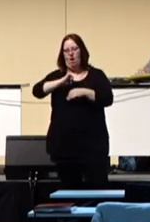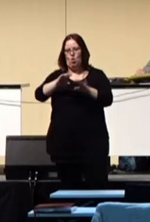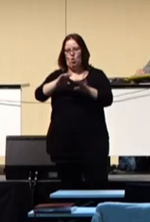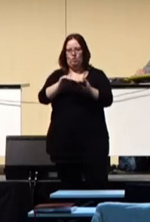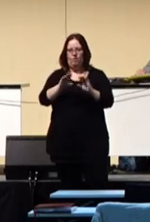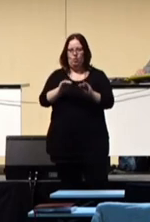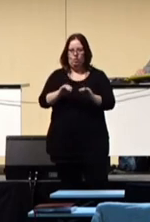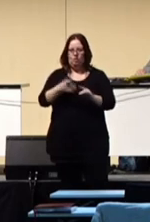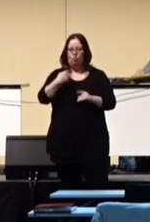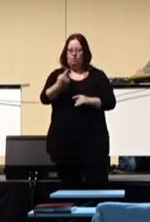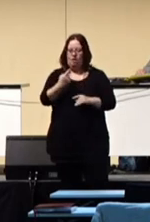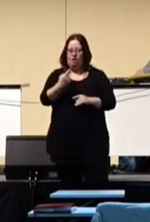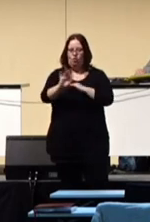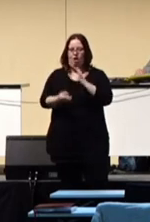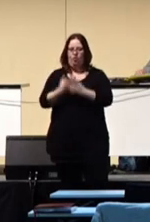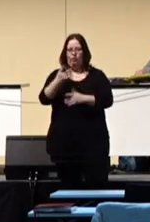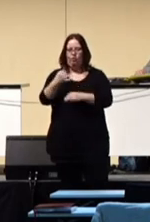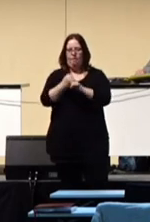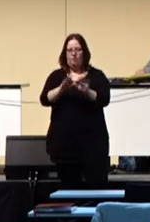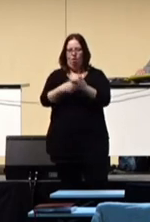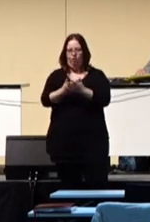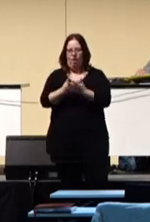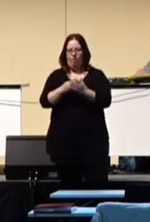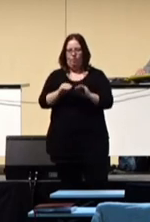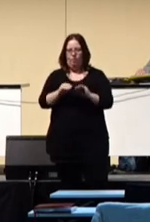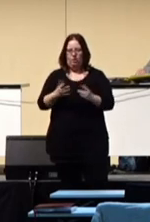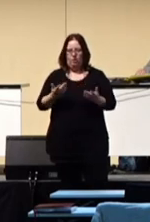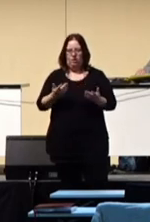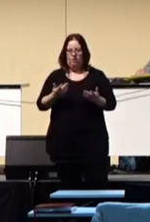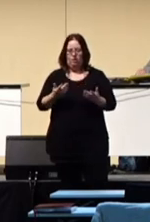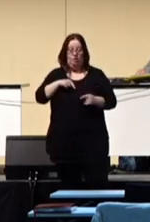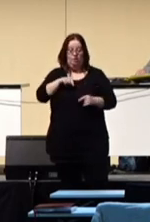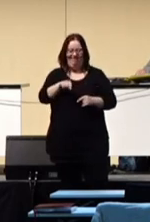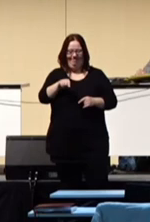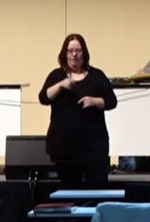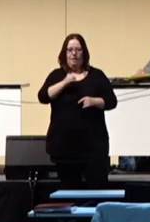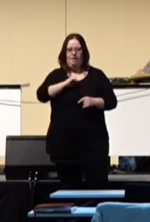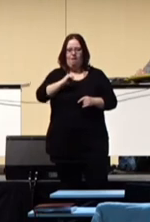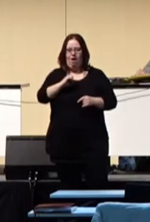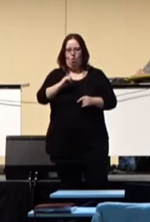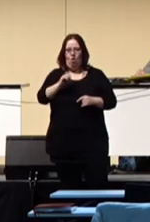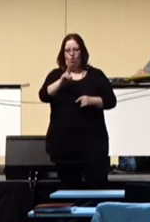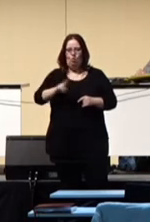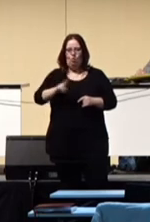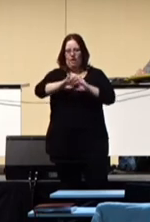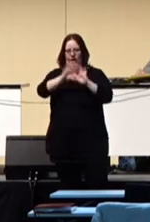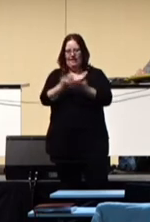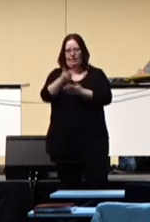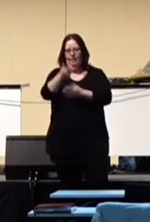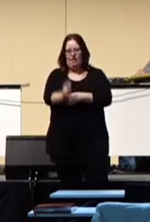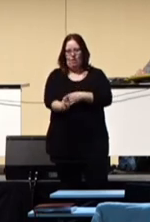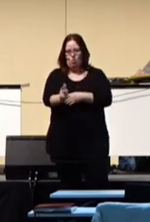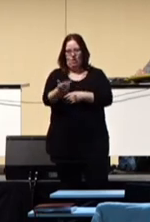genutzt, welche diese für die Erfüllung der Arbeitsaufgaben benötigen. Und solche Power-User haben wir insgesamt jeweils